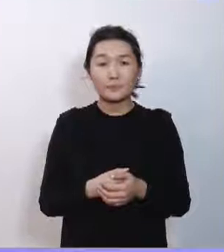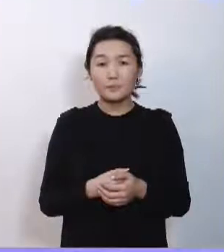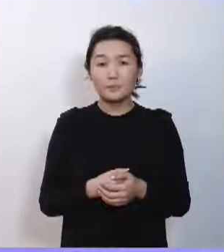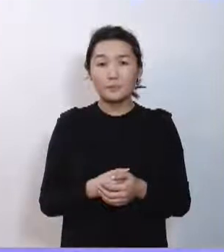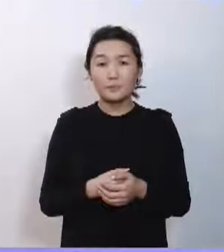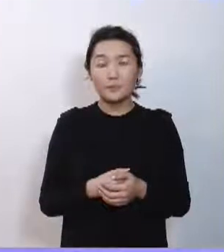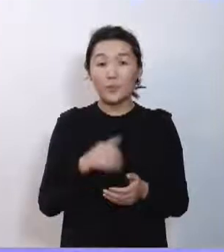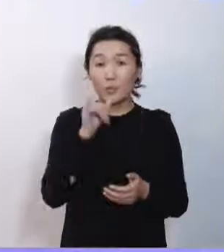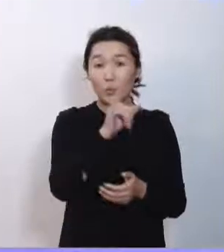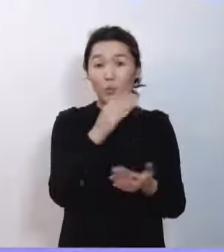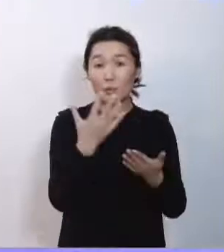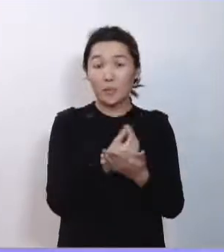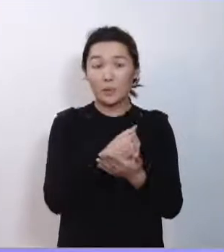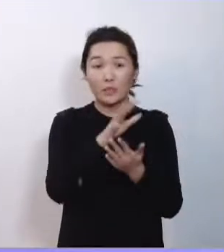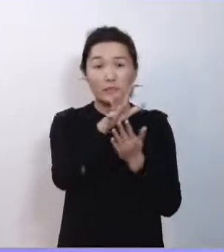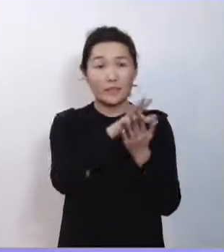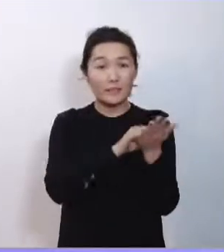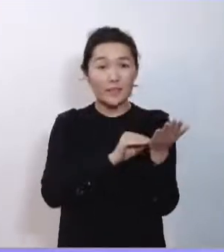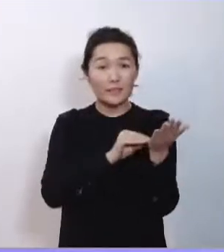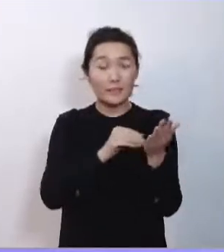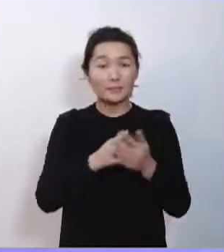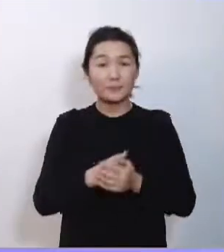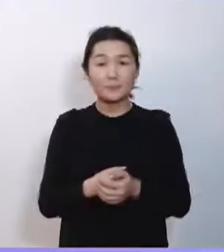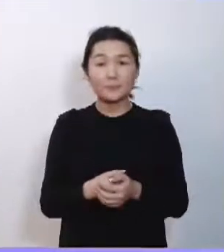У них получился текст?